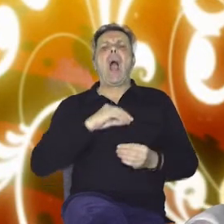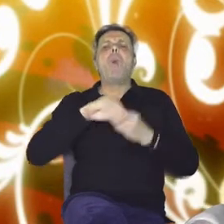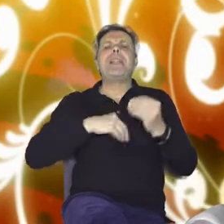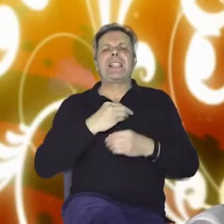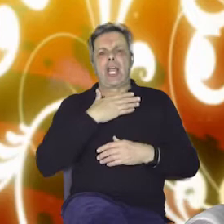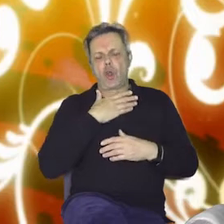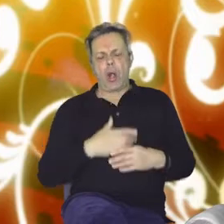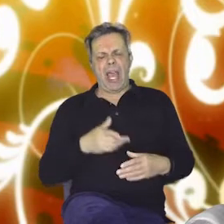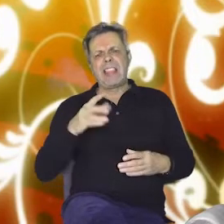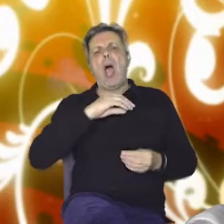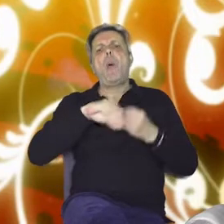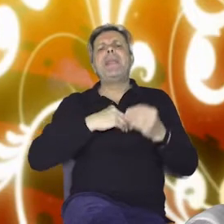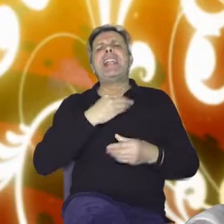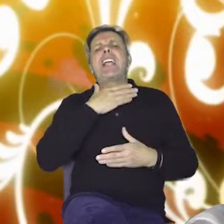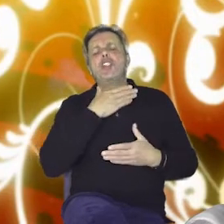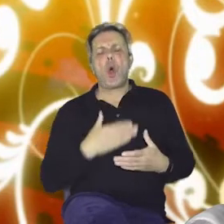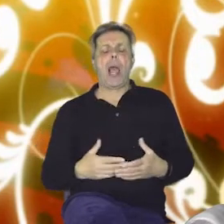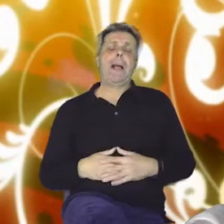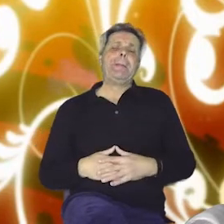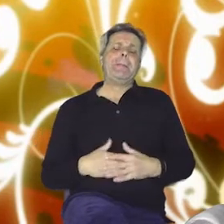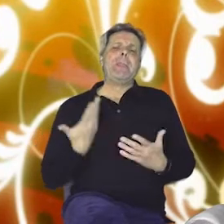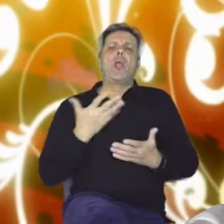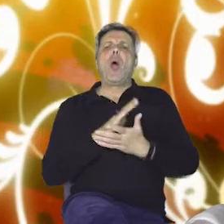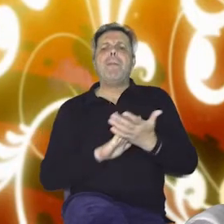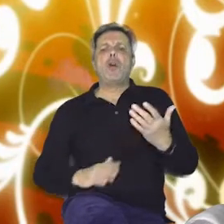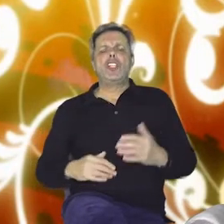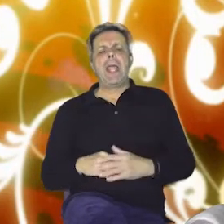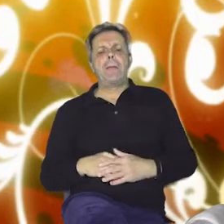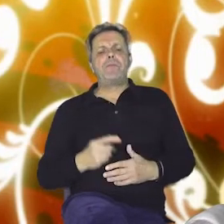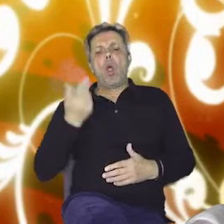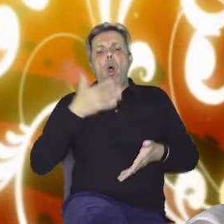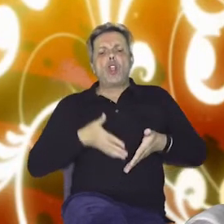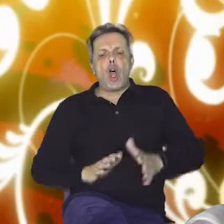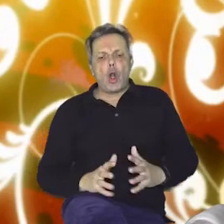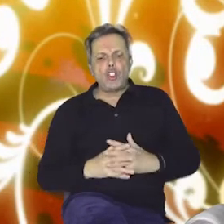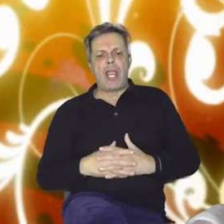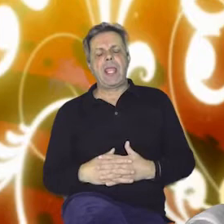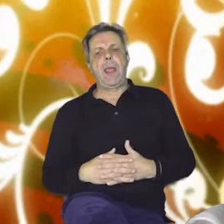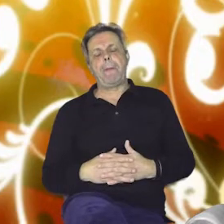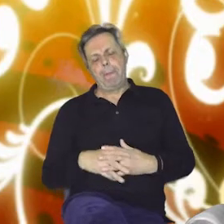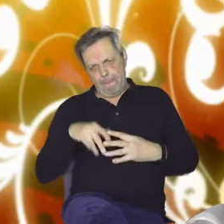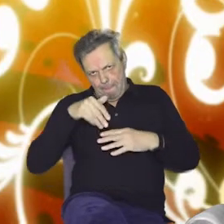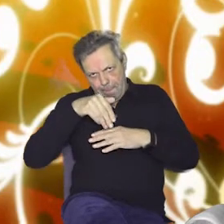Ta obiteljska škola koja počinje zapravo od rođenja pa nadalje